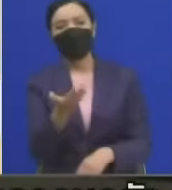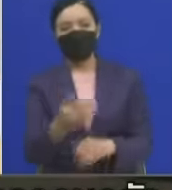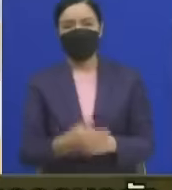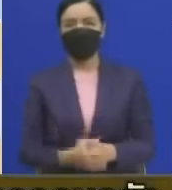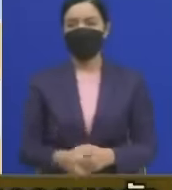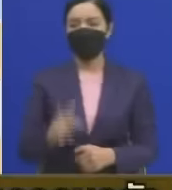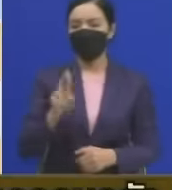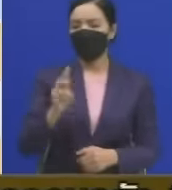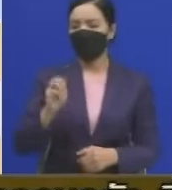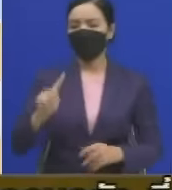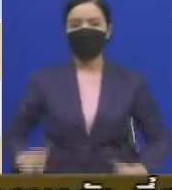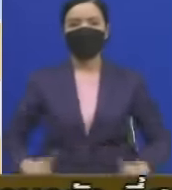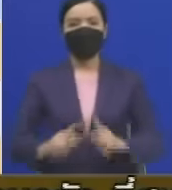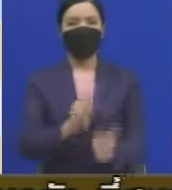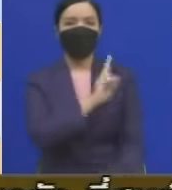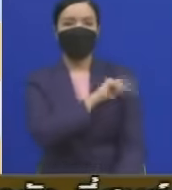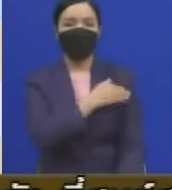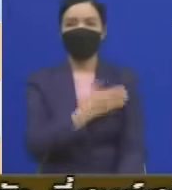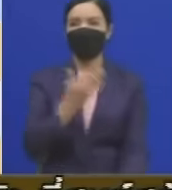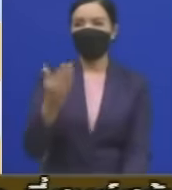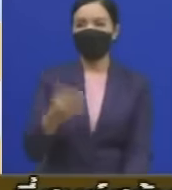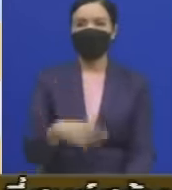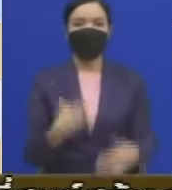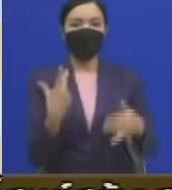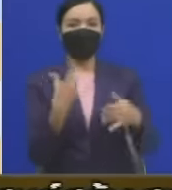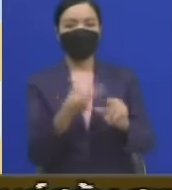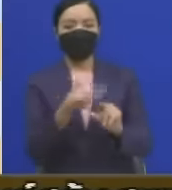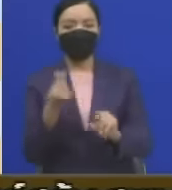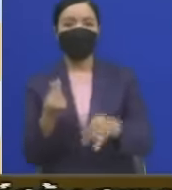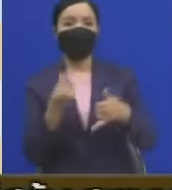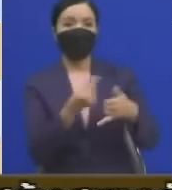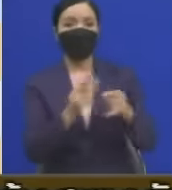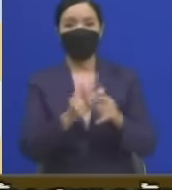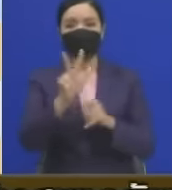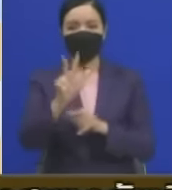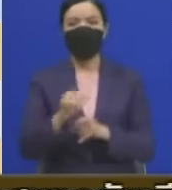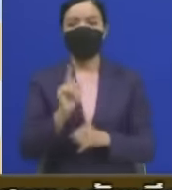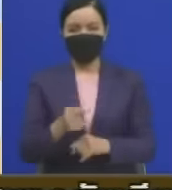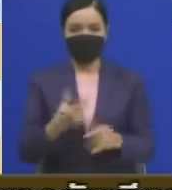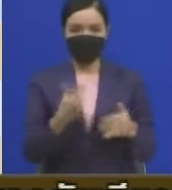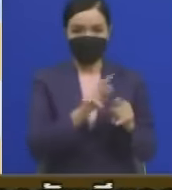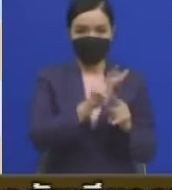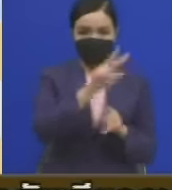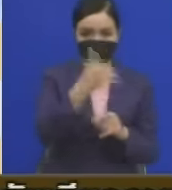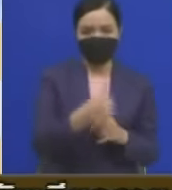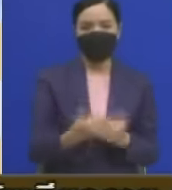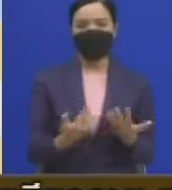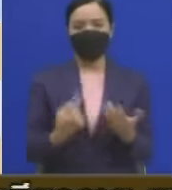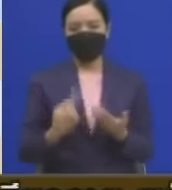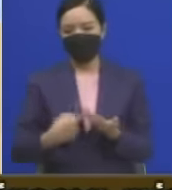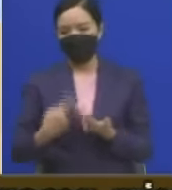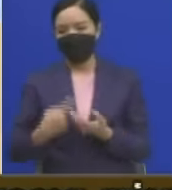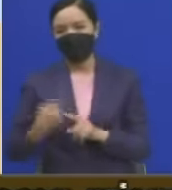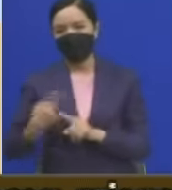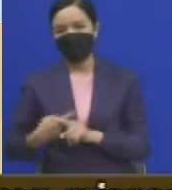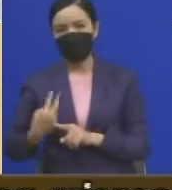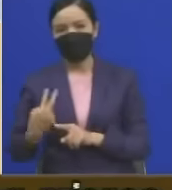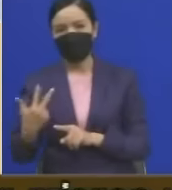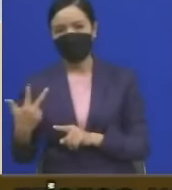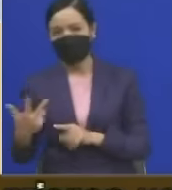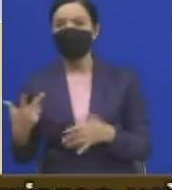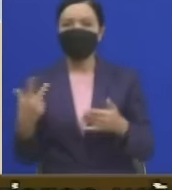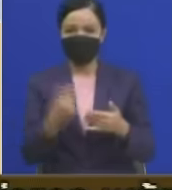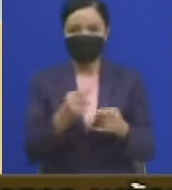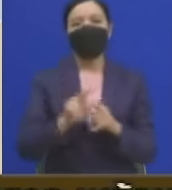นี่รัฐมนตรีสาธารณสุขนะครับคือฉีดเข็ม3เนี่ยต้องรับเข็ม2ครบ3เดือนแล้วมารับเข็ม3